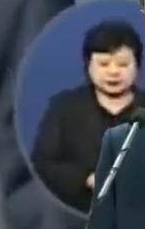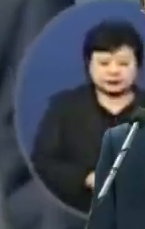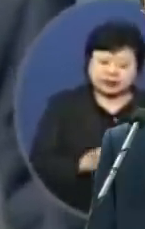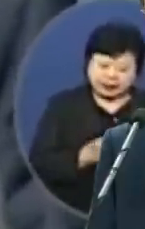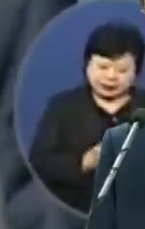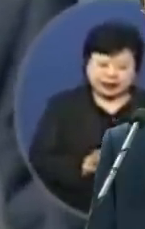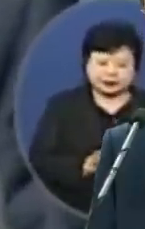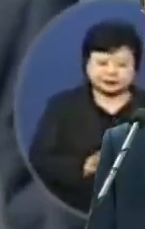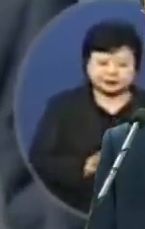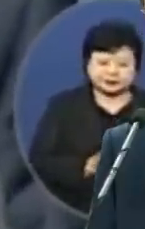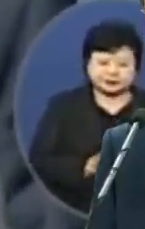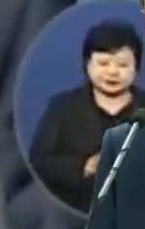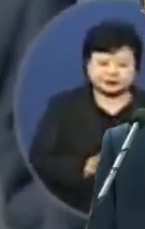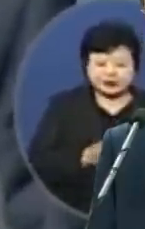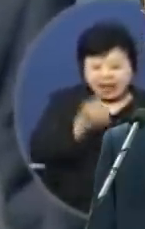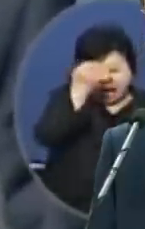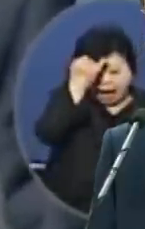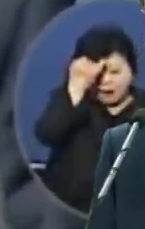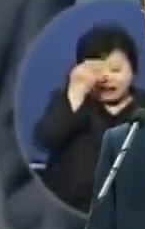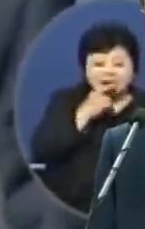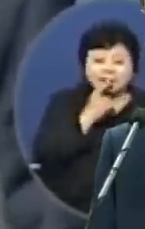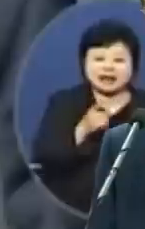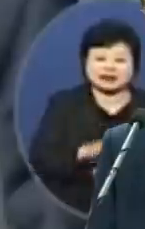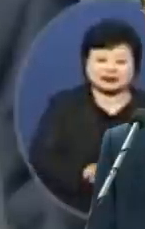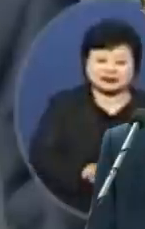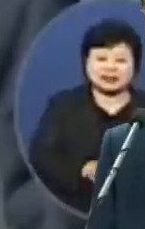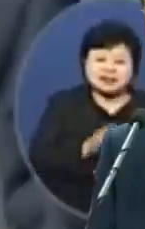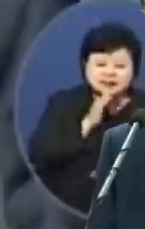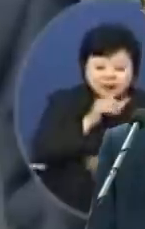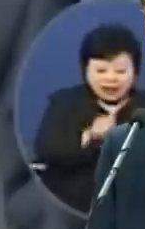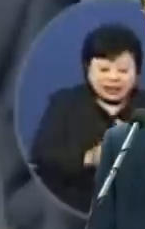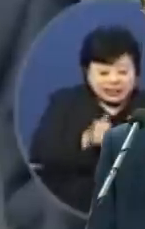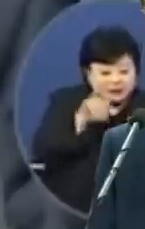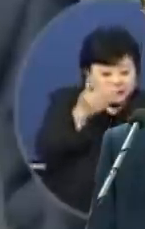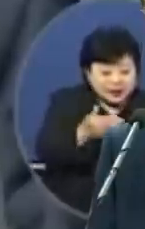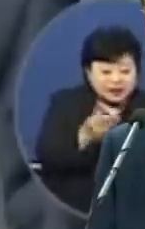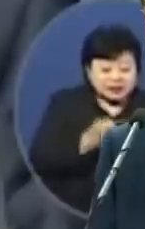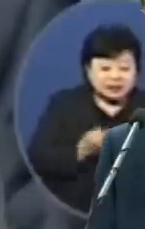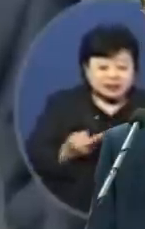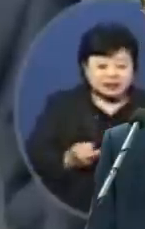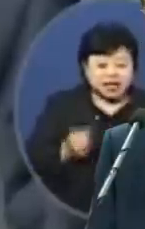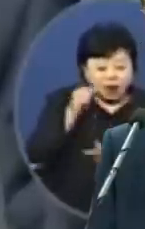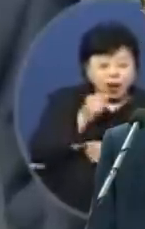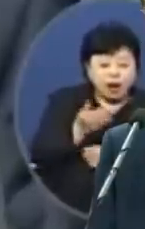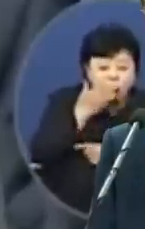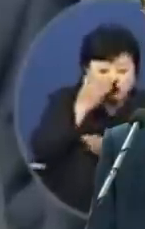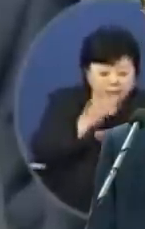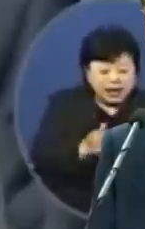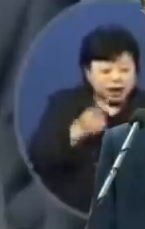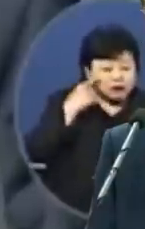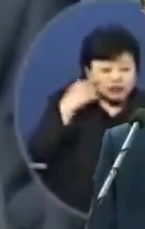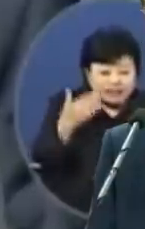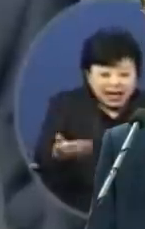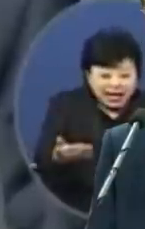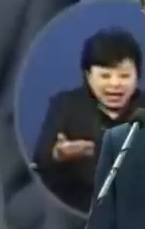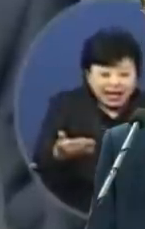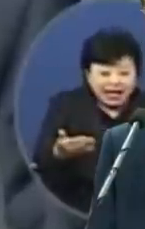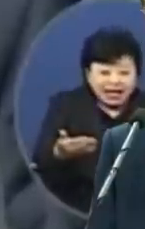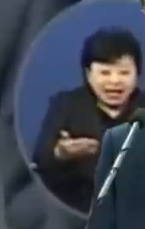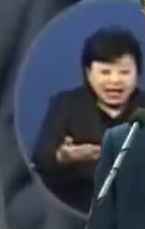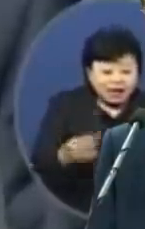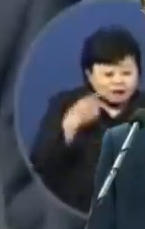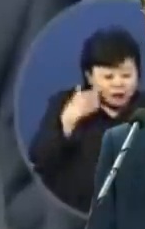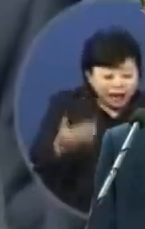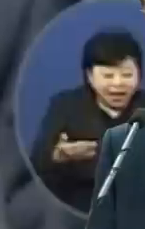그래서 하와에게 말하기를 정말 하나님께서 동산에 있는 모든 실과를 다 먹지 말라고 하더냐 유도